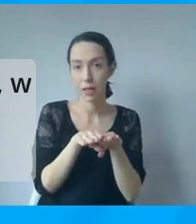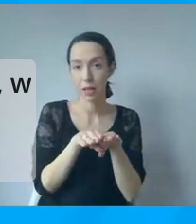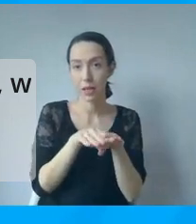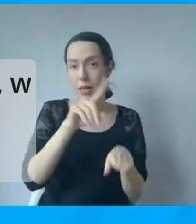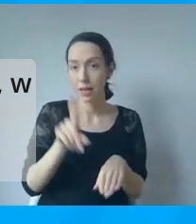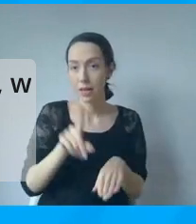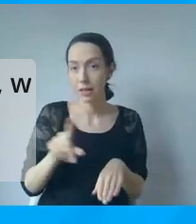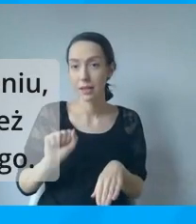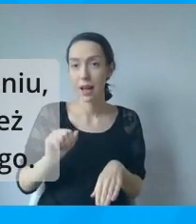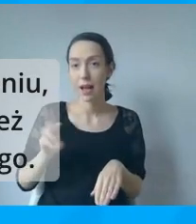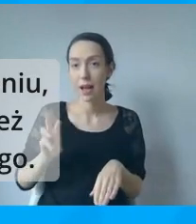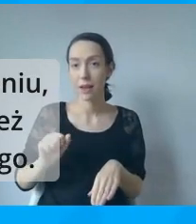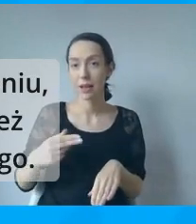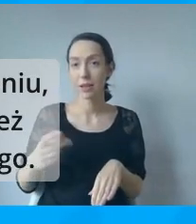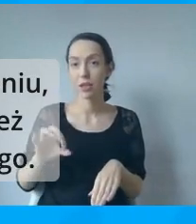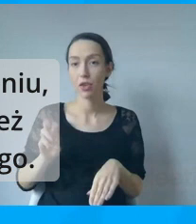zaawansowany, przepraszam.